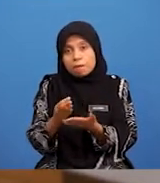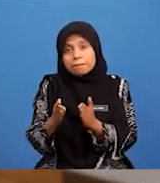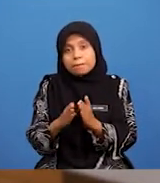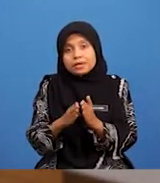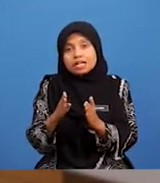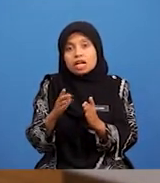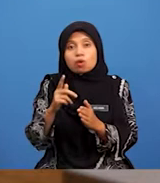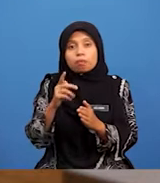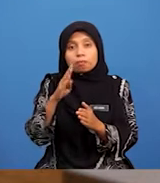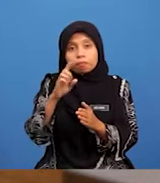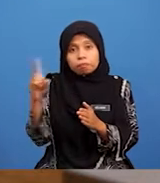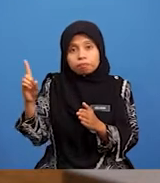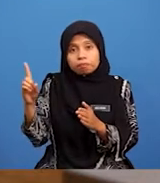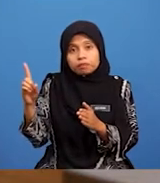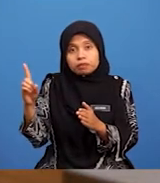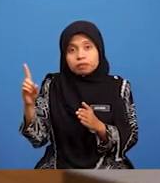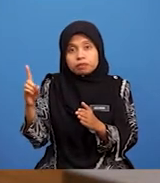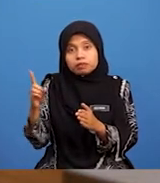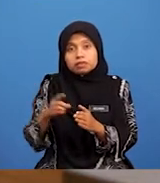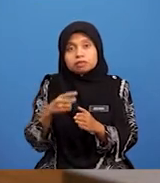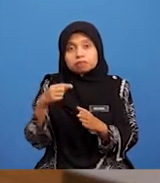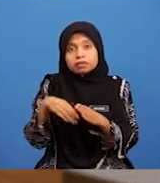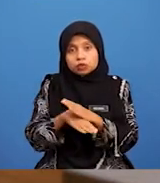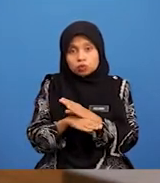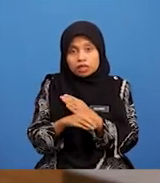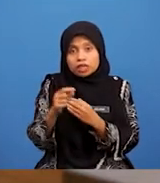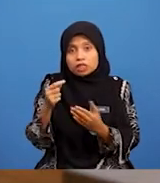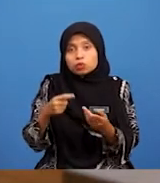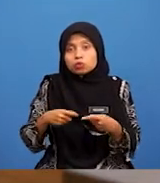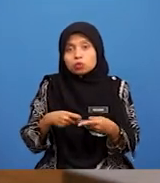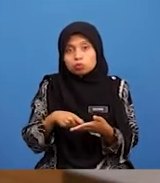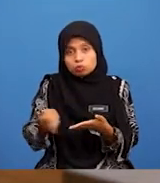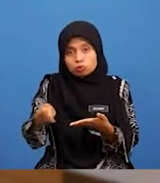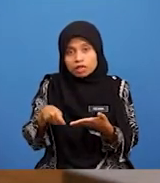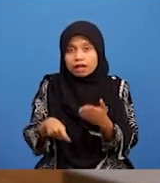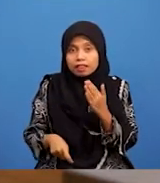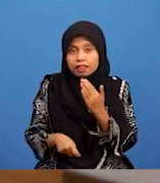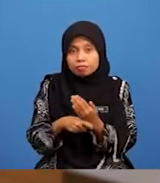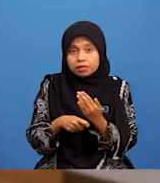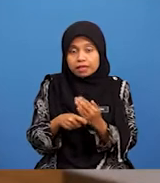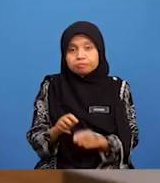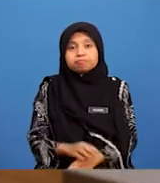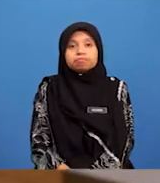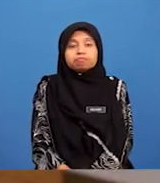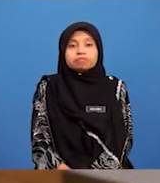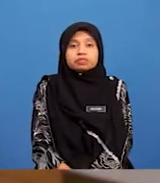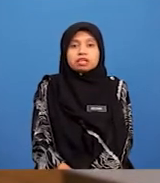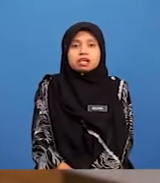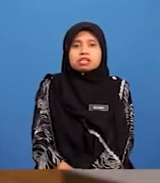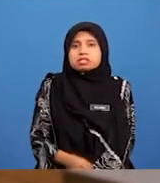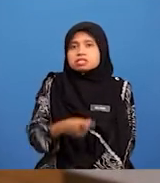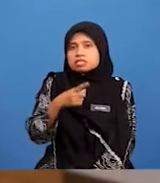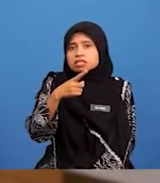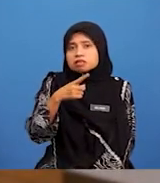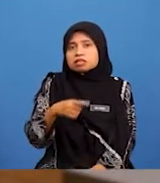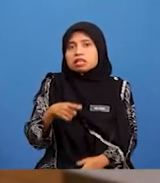debit. Perkongsi perlu membawa masuk tunai tambahan bagi menampung kurangan. Terdapat beberapa